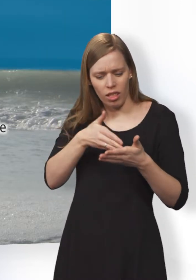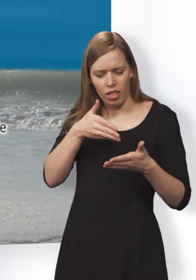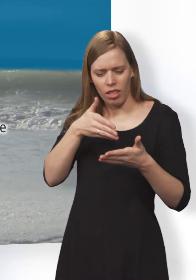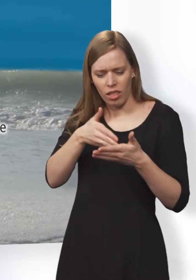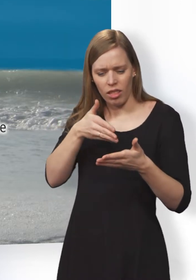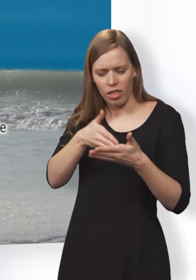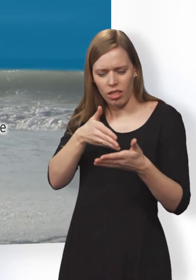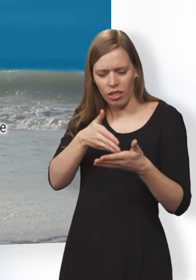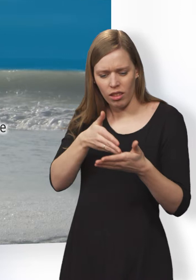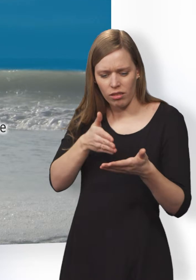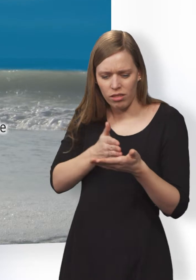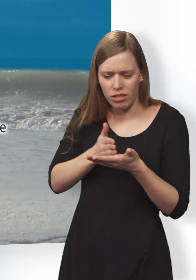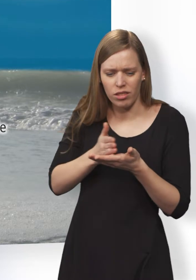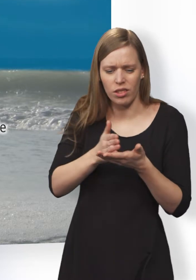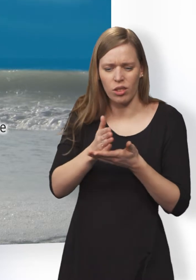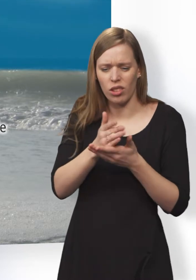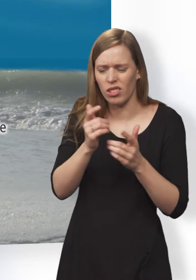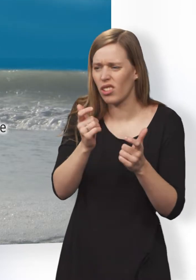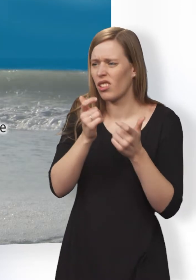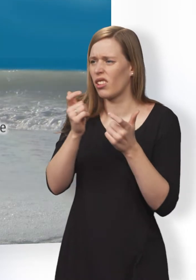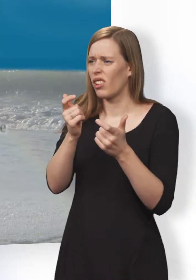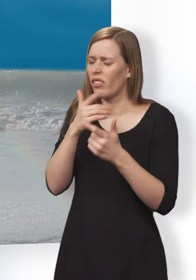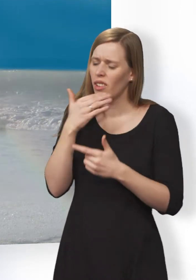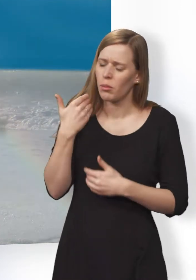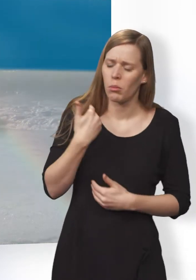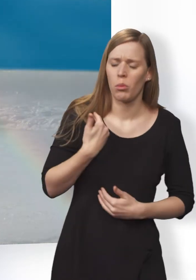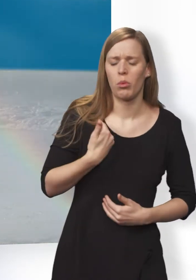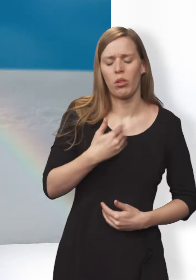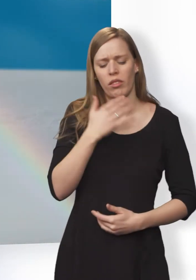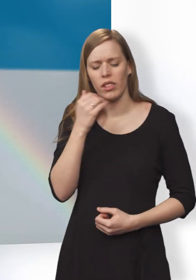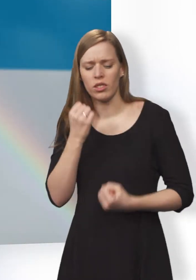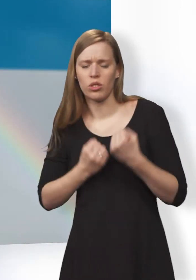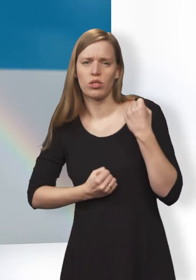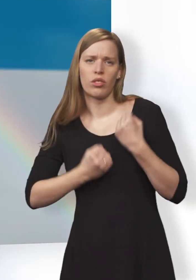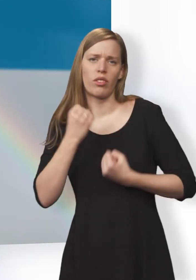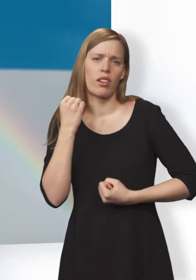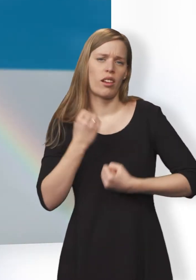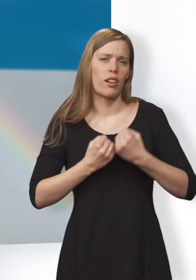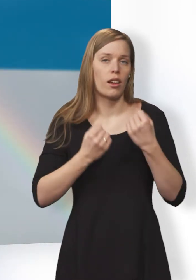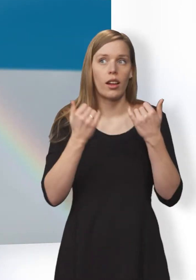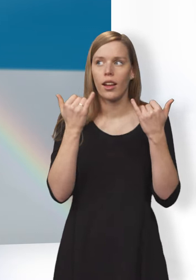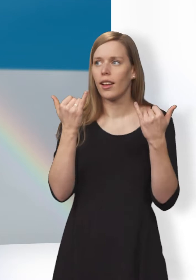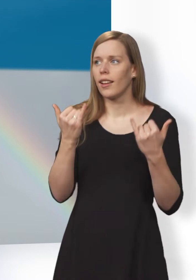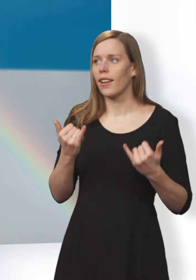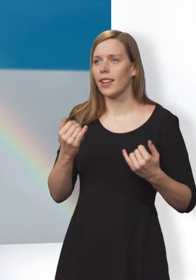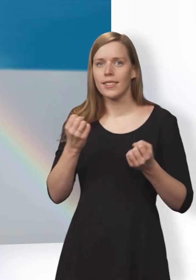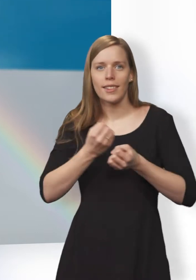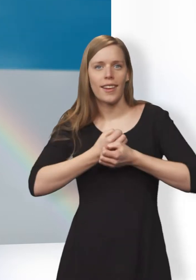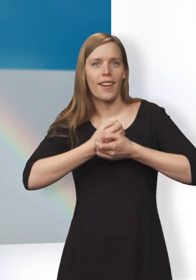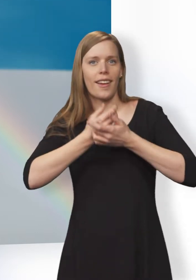weil alles nicht geht heute klingen